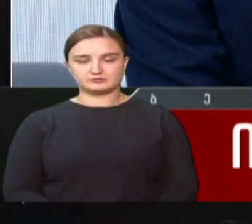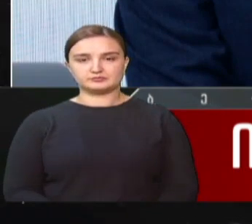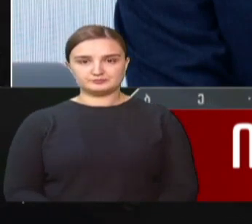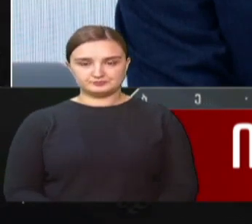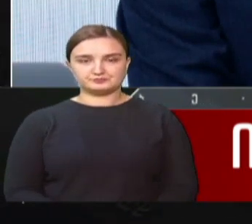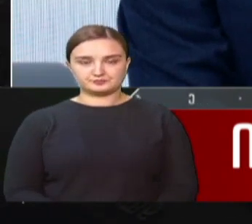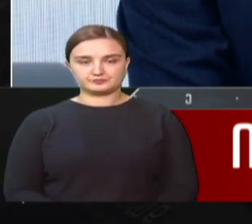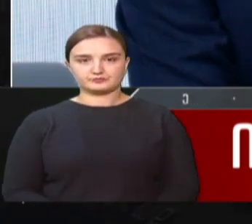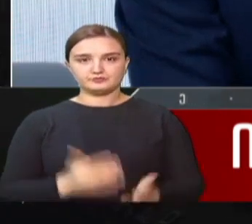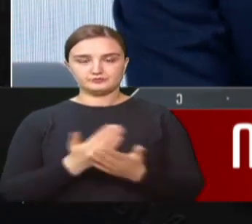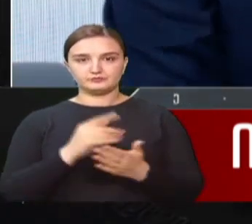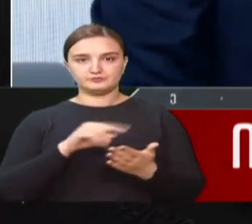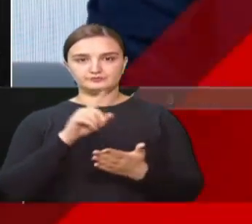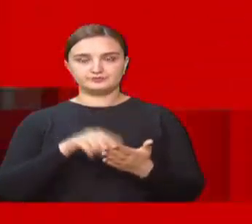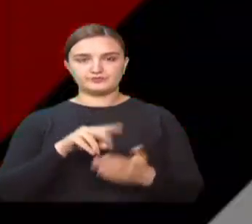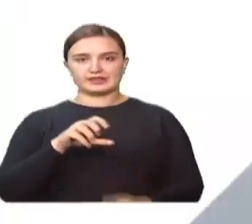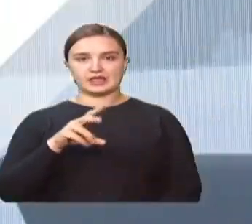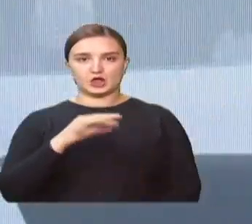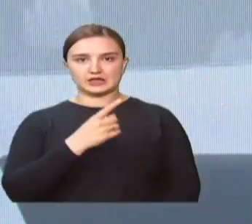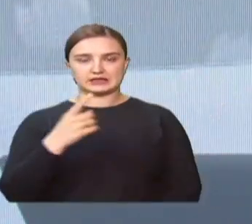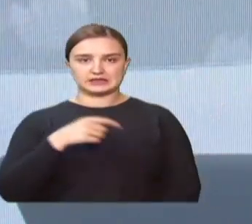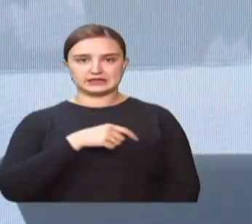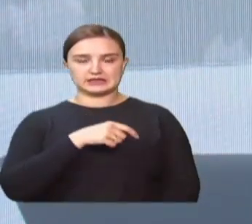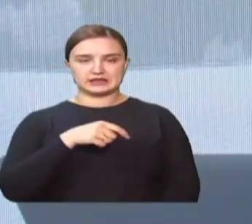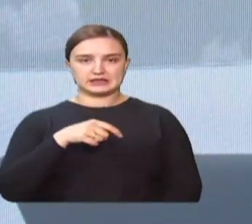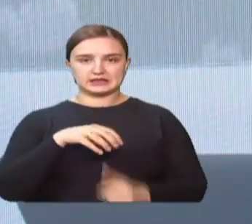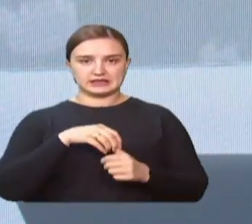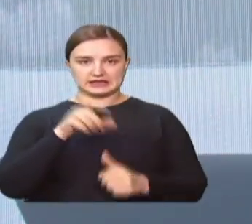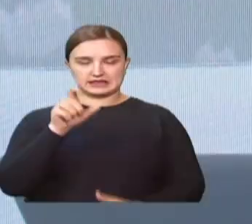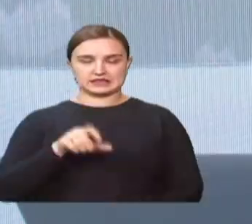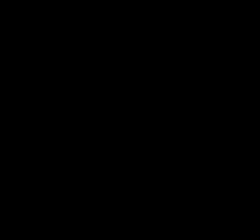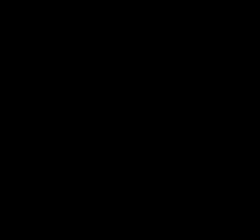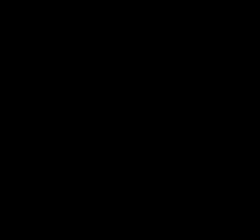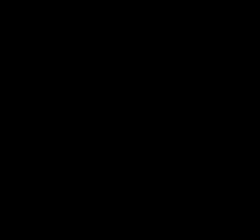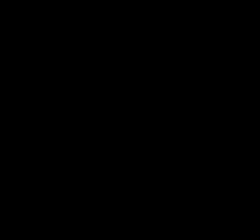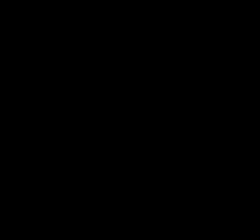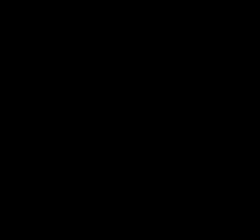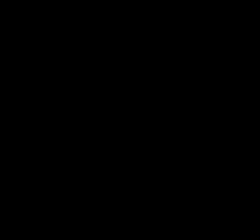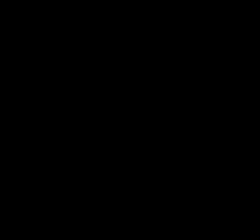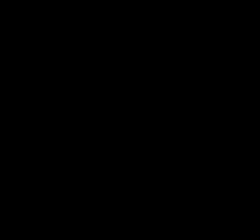მადლობთ. მოამბის შეკითხვის პარტია ლელოს ერთ-ერთი ლიდერი დეპუტატი სალომე სამადაშვილი პასუხობდა.